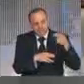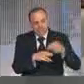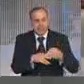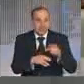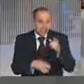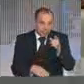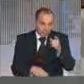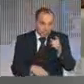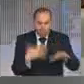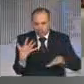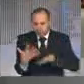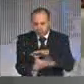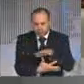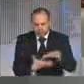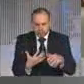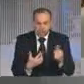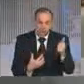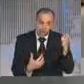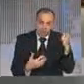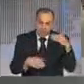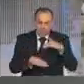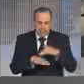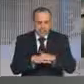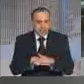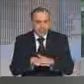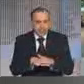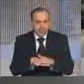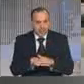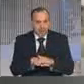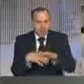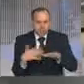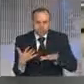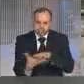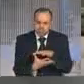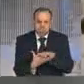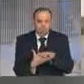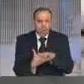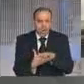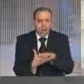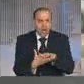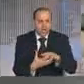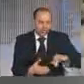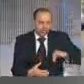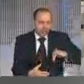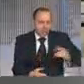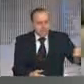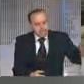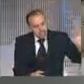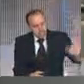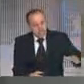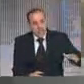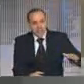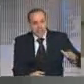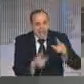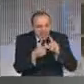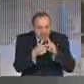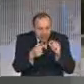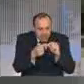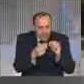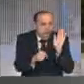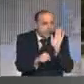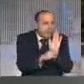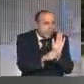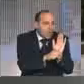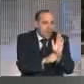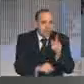صفاقس اثر الاحداث التي جدت الليله الماضيه احداث جاءت اثر وفاه احد شباب المنطقه ويروي تفاصيلها شهود